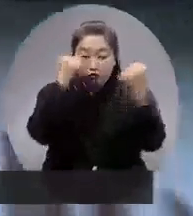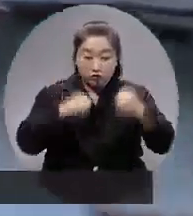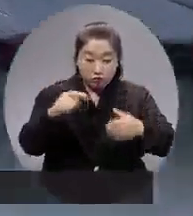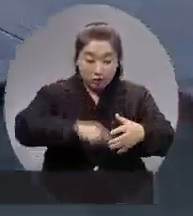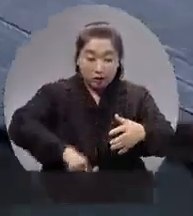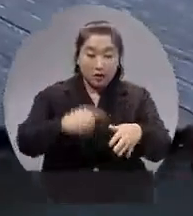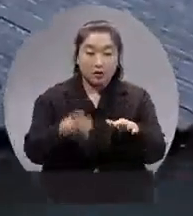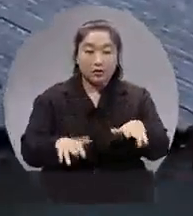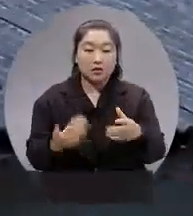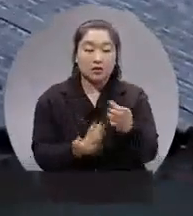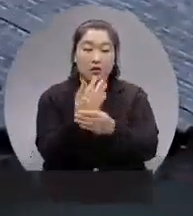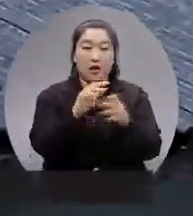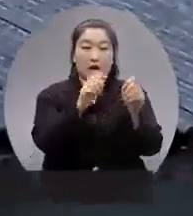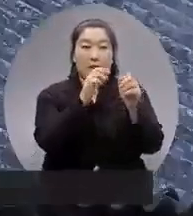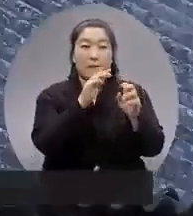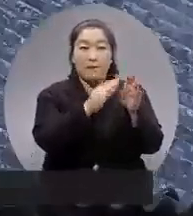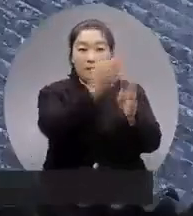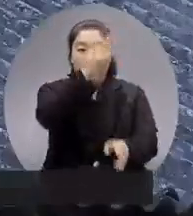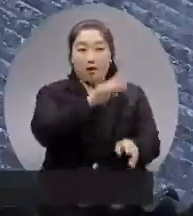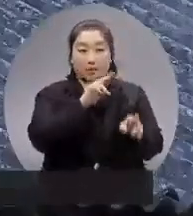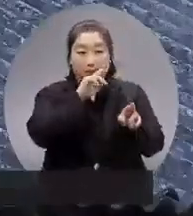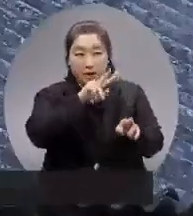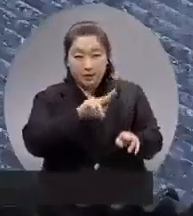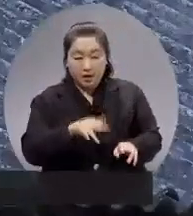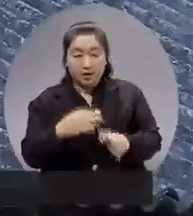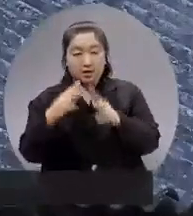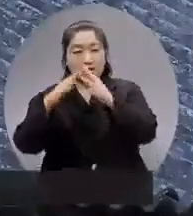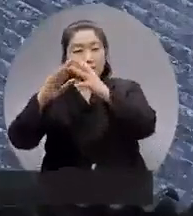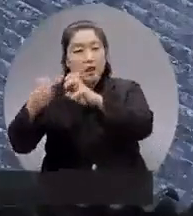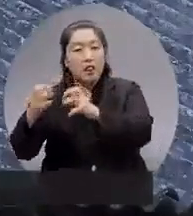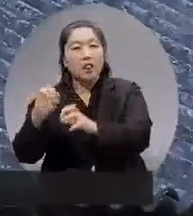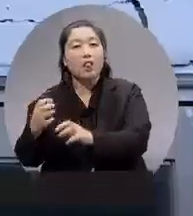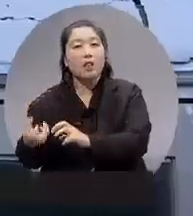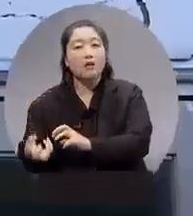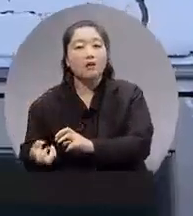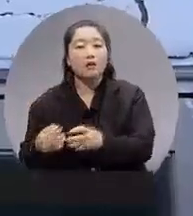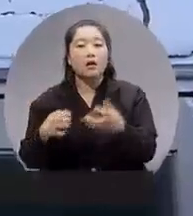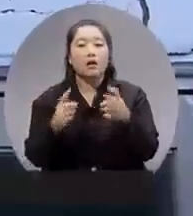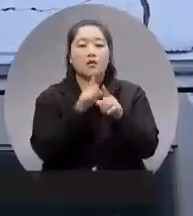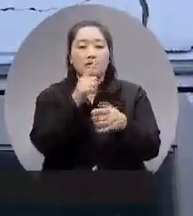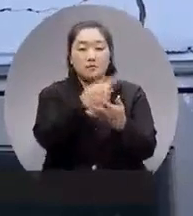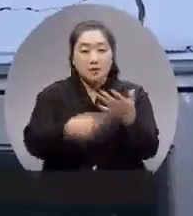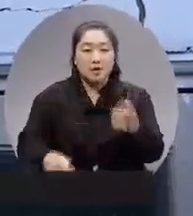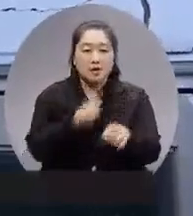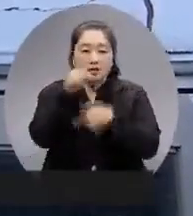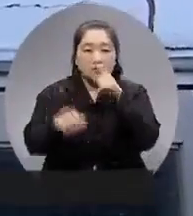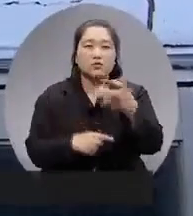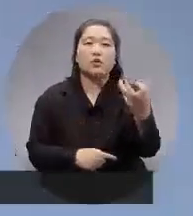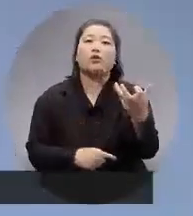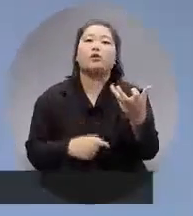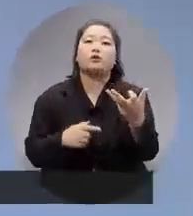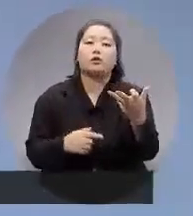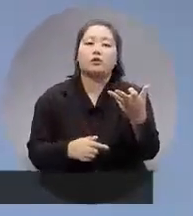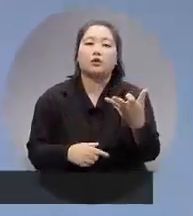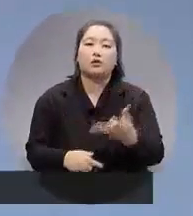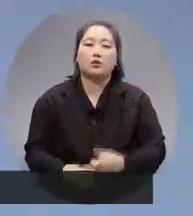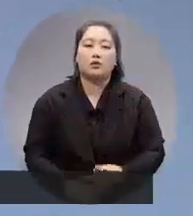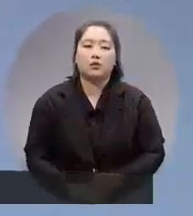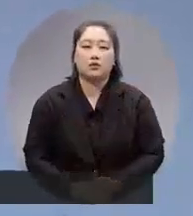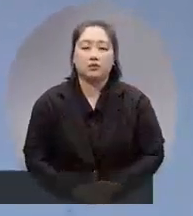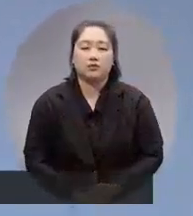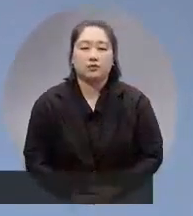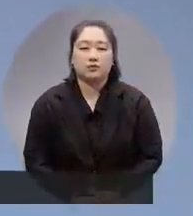이번 지진으로 벽에 금이 가고 지붕 기와가 부서지는 등 18건의 피해가 접수됐습니다 MBC 뉴스